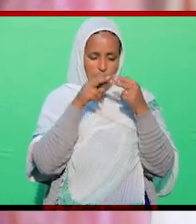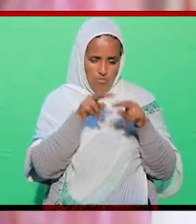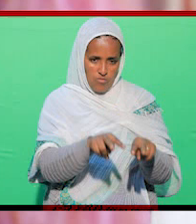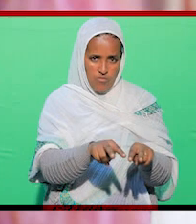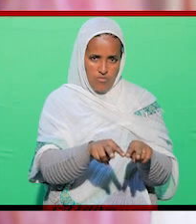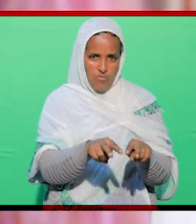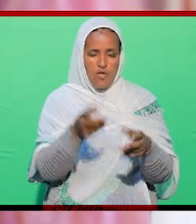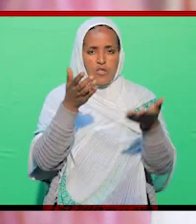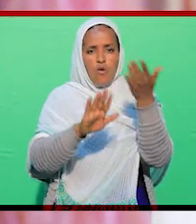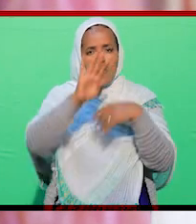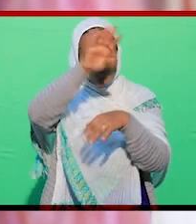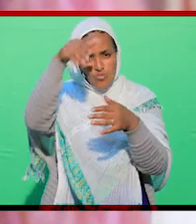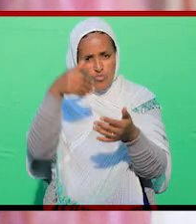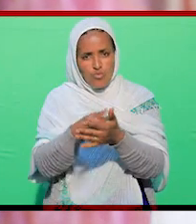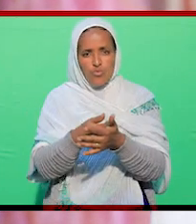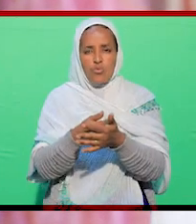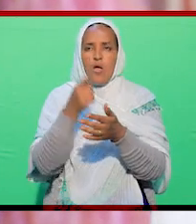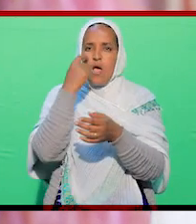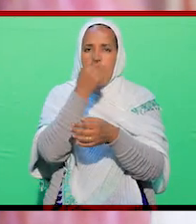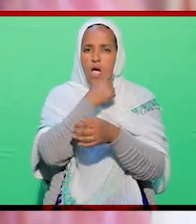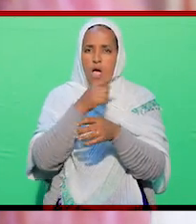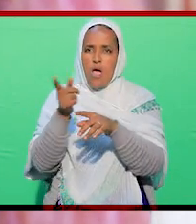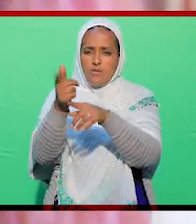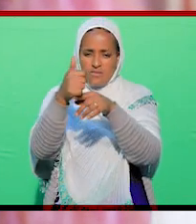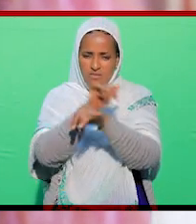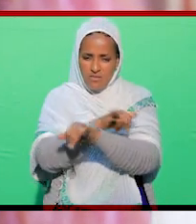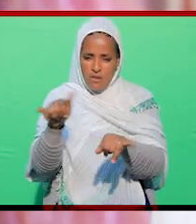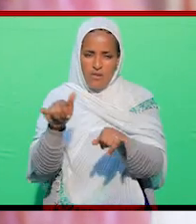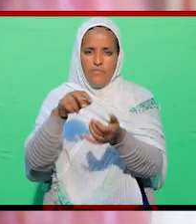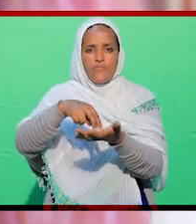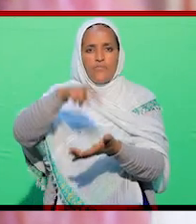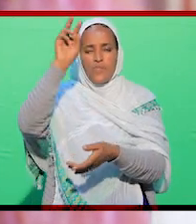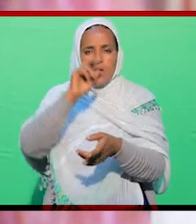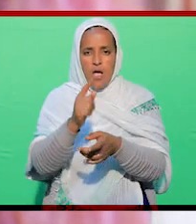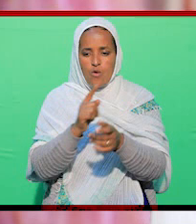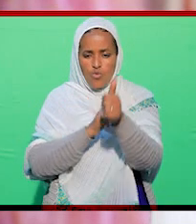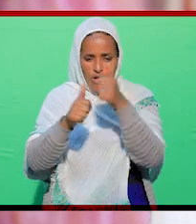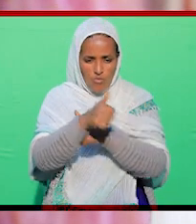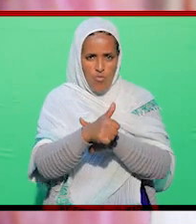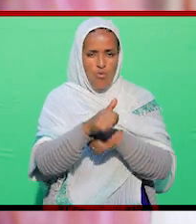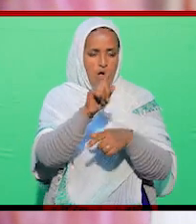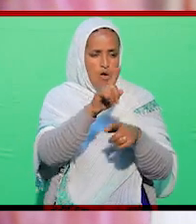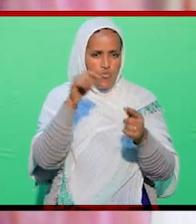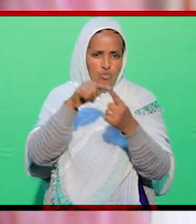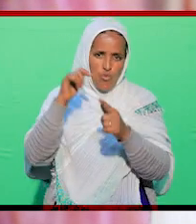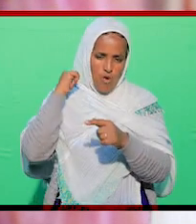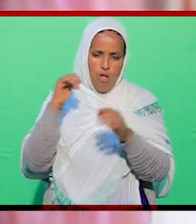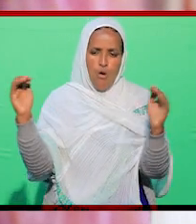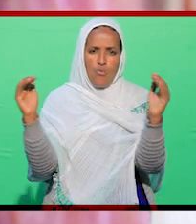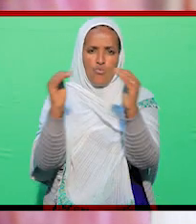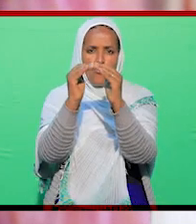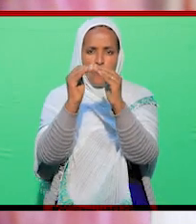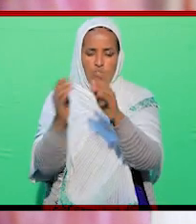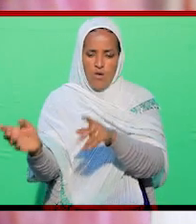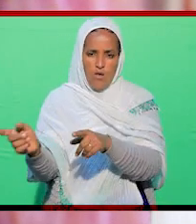ነው። ያንን ምሳሌ በቦታው እንመለከታለን። የሞቱትን ሁሉ እንደ አይነ ጥቅሻ ያስነሳቸዋል። ልክ እንደ አይነ ጥቅሻ ነው። አንዱ